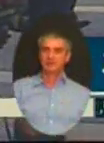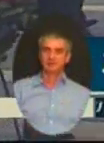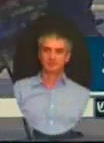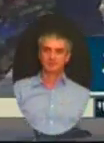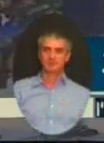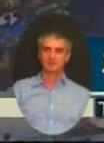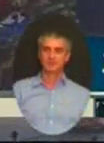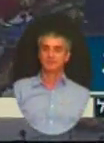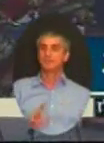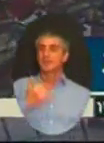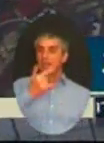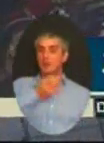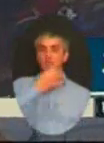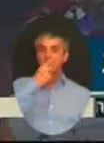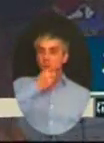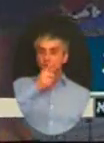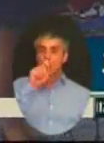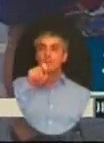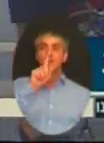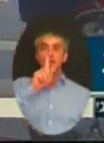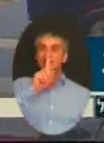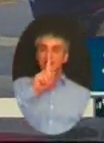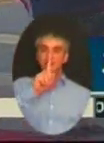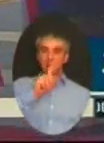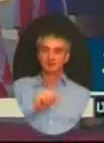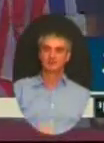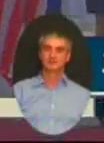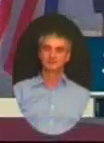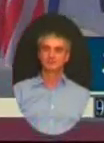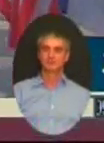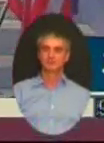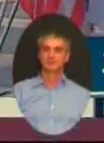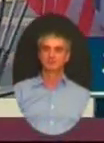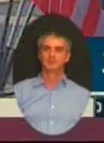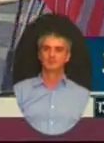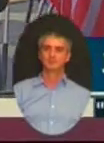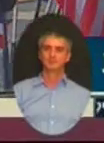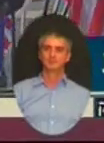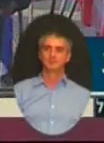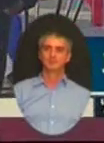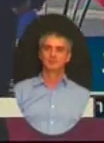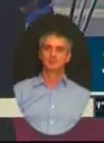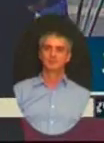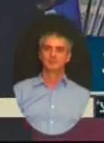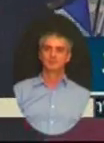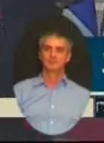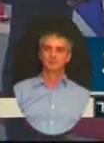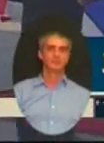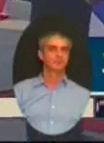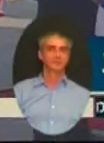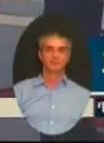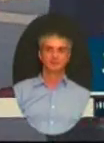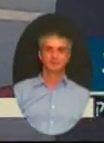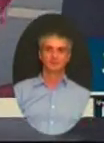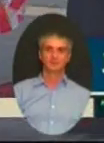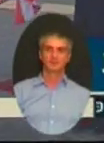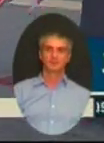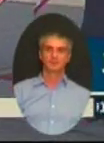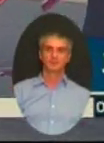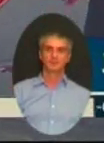גם פה. יהיה משהו היום בנאום שלו בכנסת, אני באמת מצטער. ובית, אני אומר לך, אני שמעתי אותו, אי אפשר להחזיק. אני